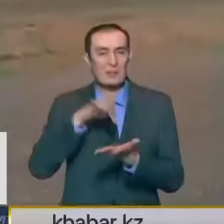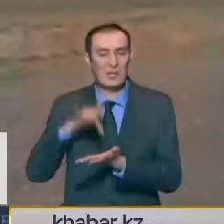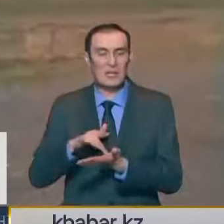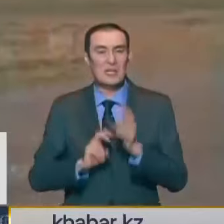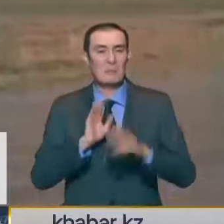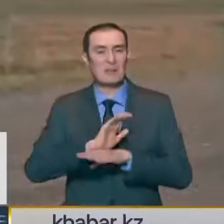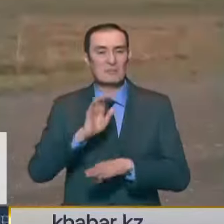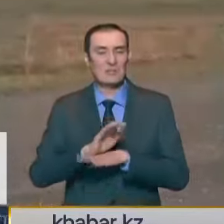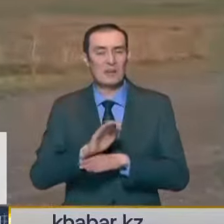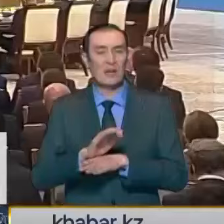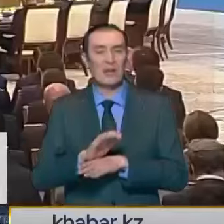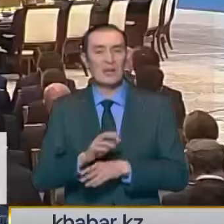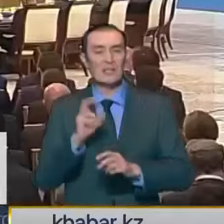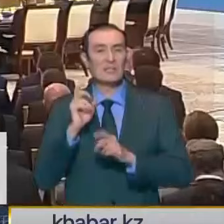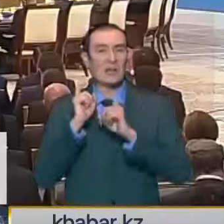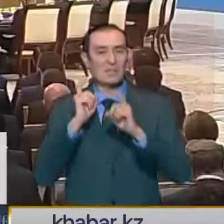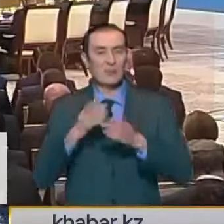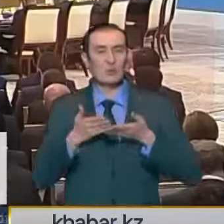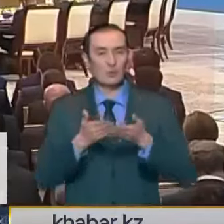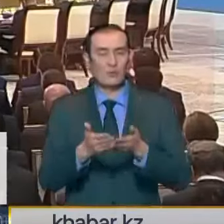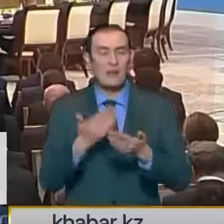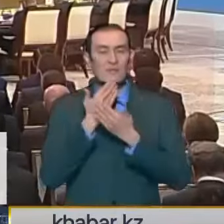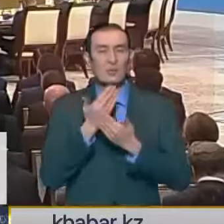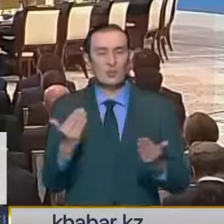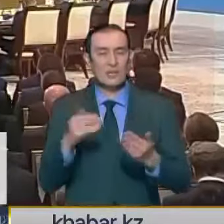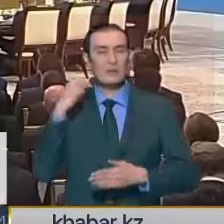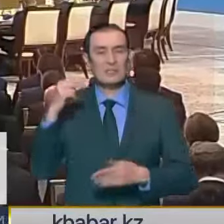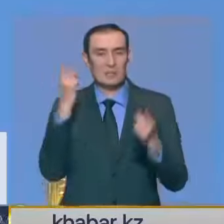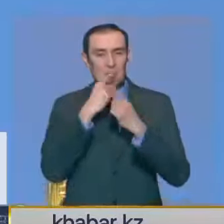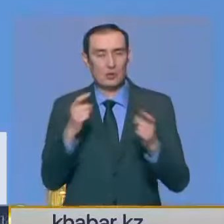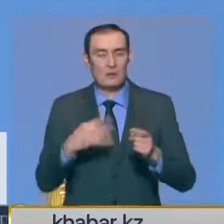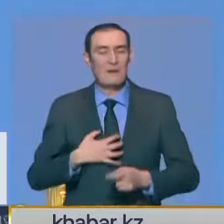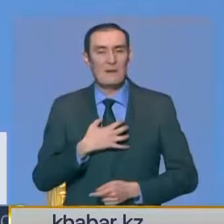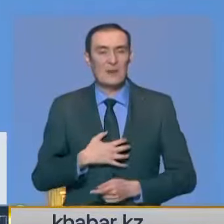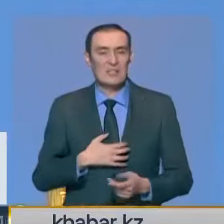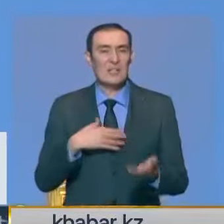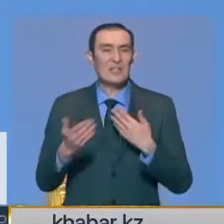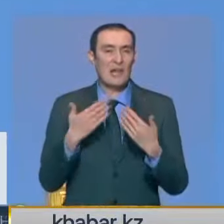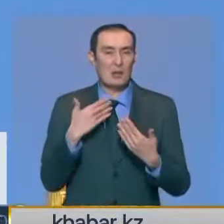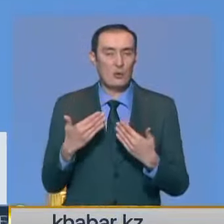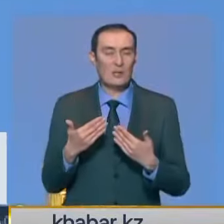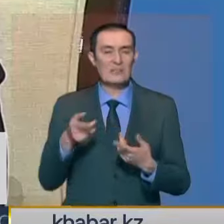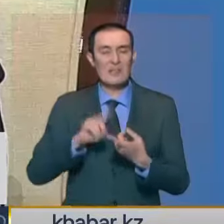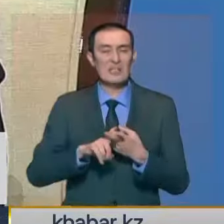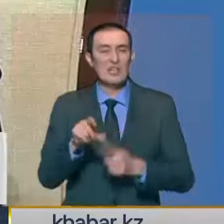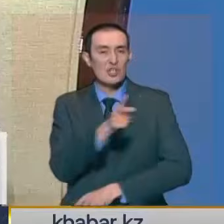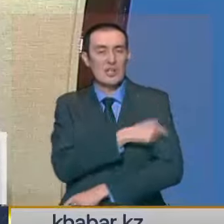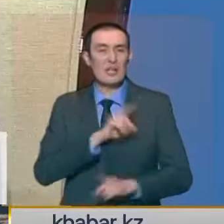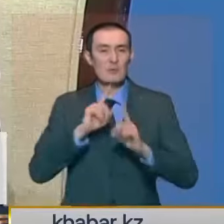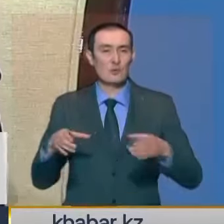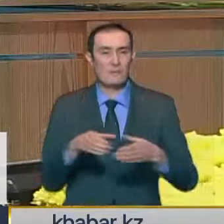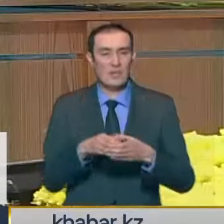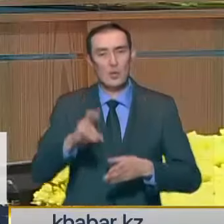производство транспортных судов в заключении президент ещё раз подчеркнул о важности диалога между членами совета и